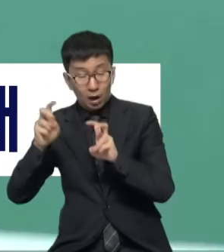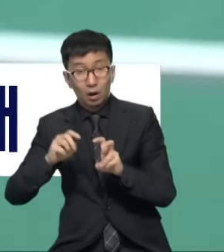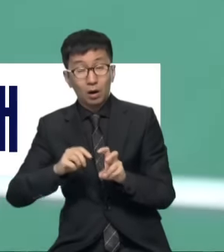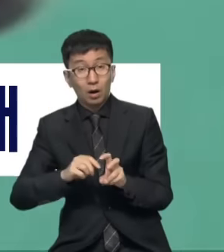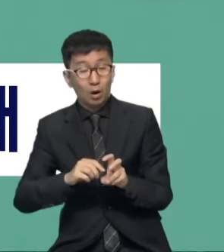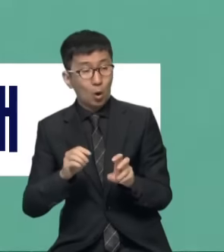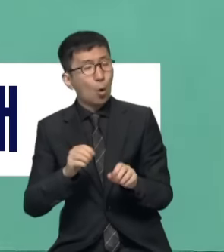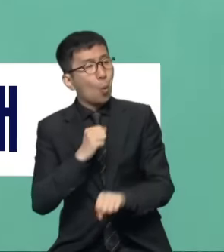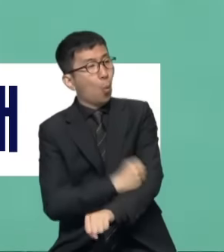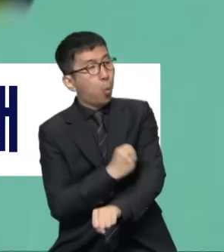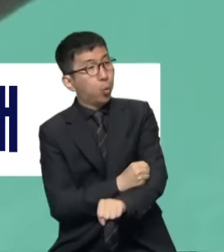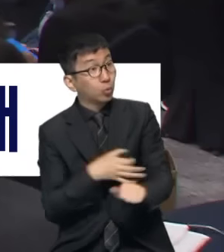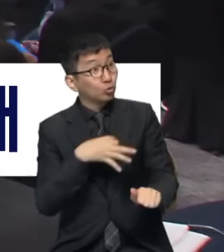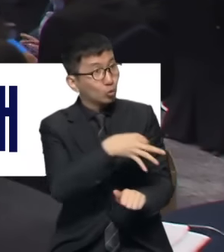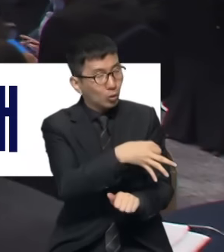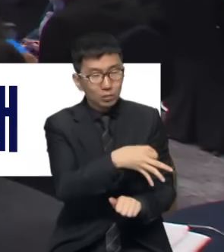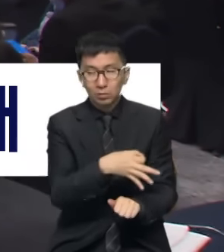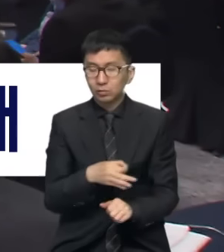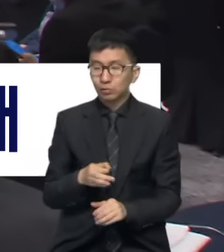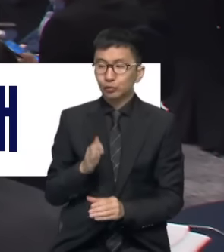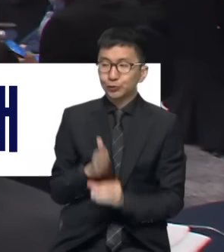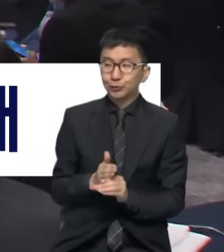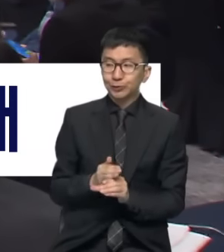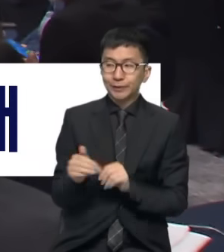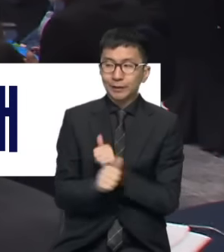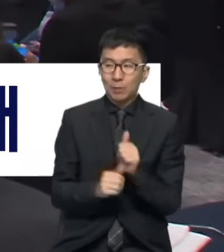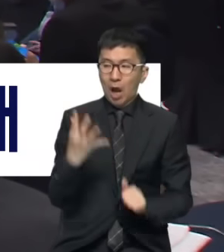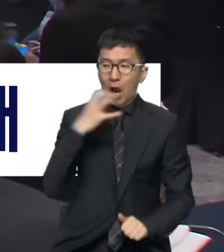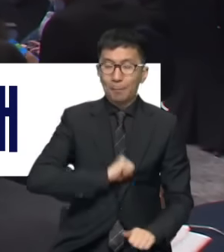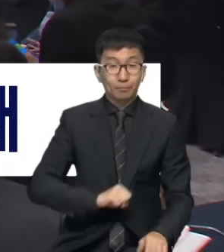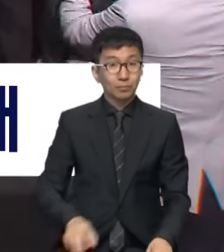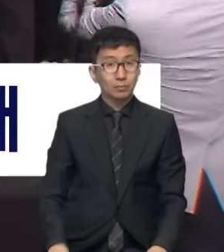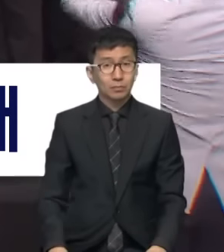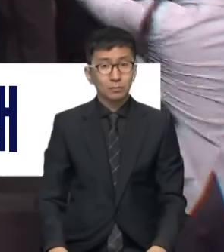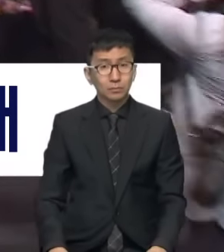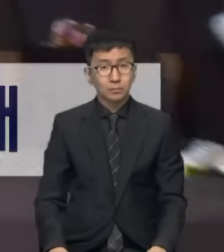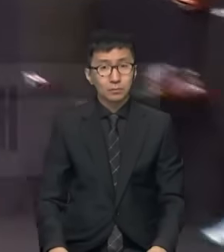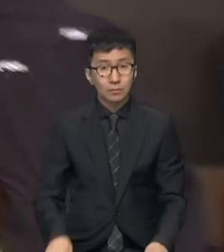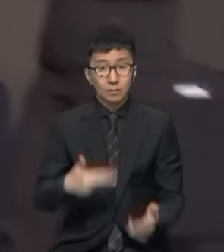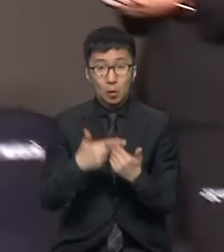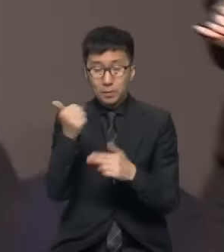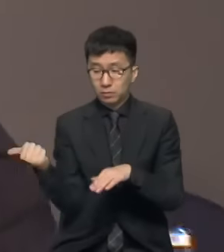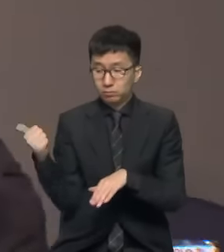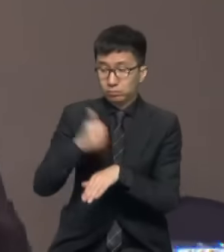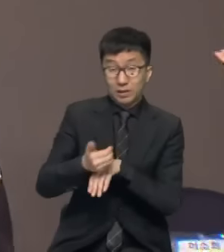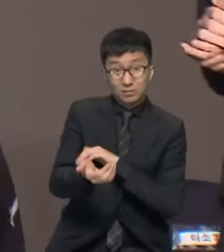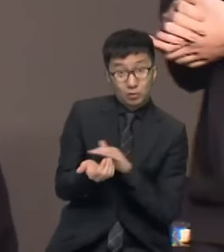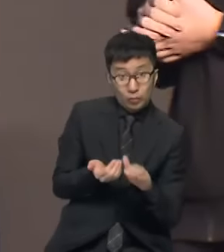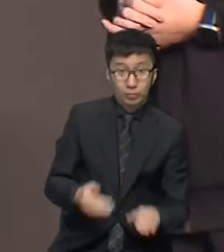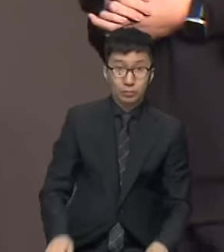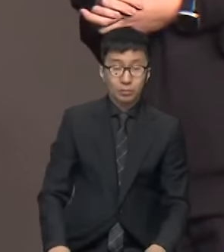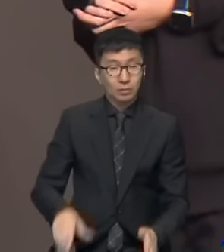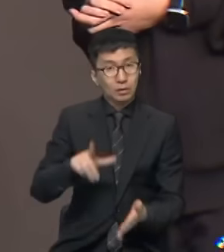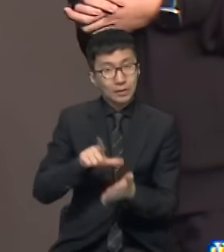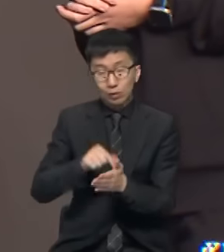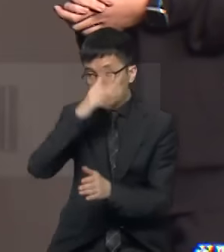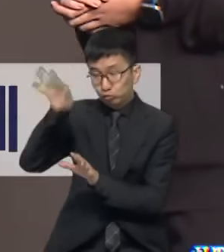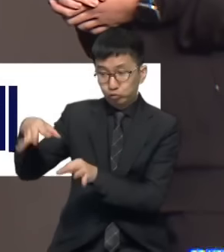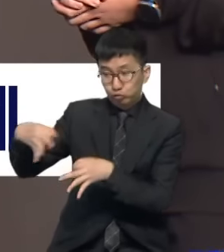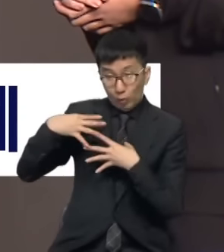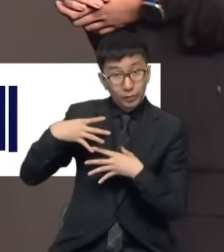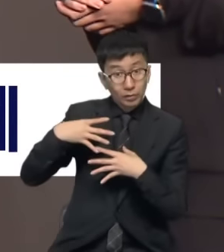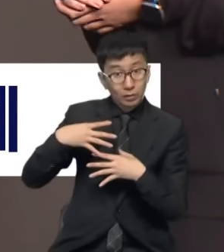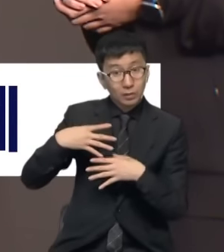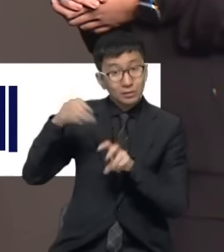사실도 드러났습니다. 김태규 회장이 취임하기 전까지는 협회가 받는 연간 후원금의 20%를